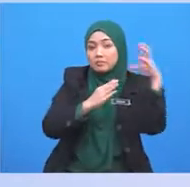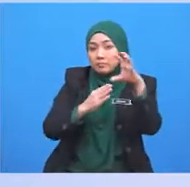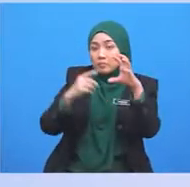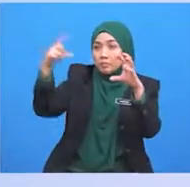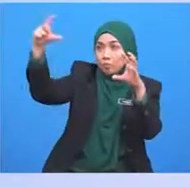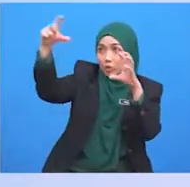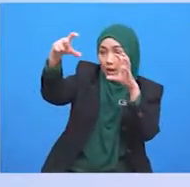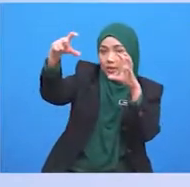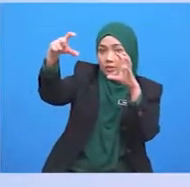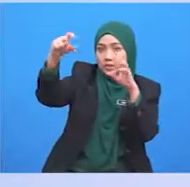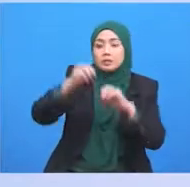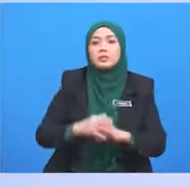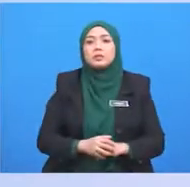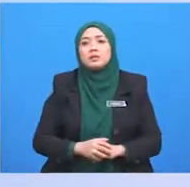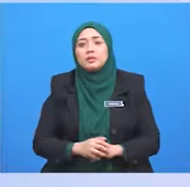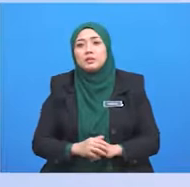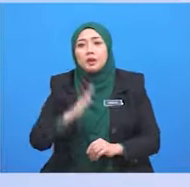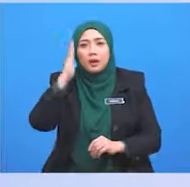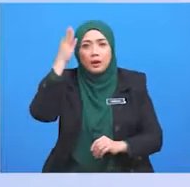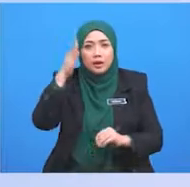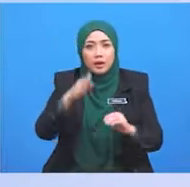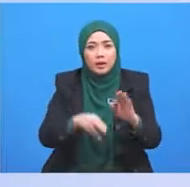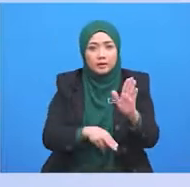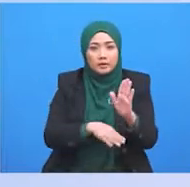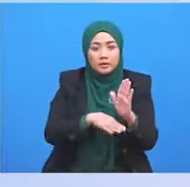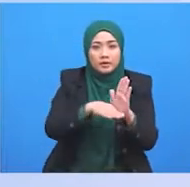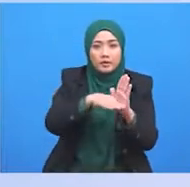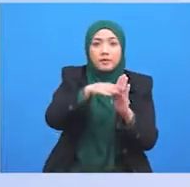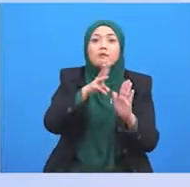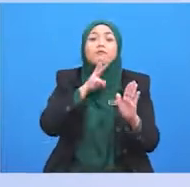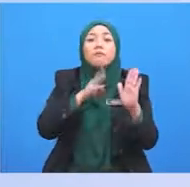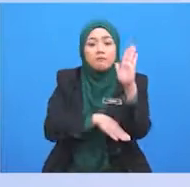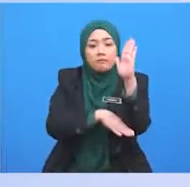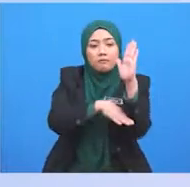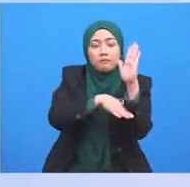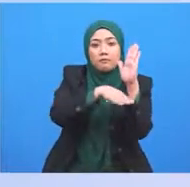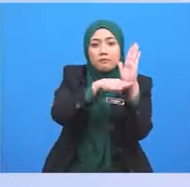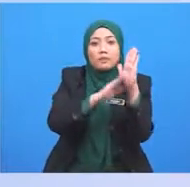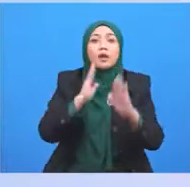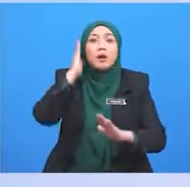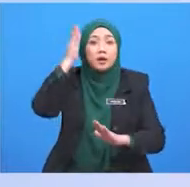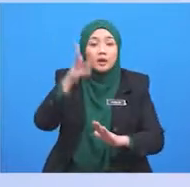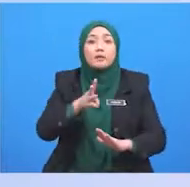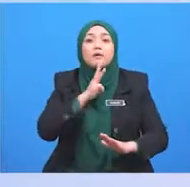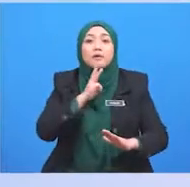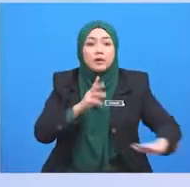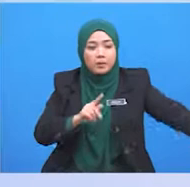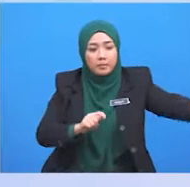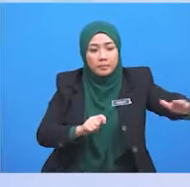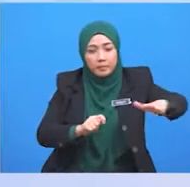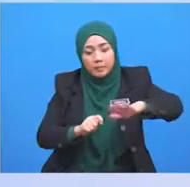D mengalami peningkatan aras laut atau terjadinya air pasang. Dan pada masa yang